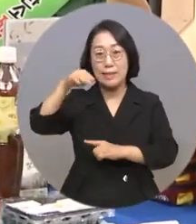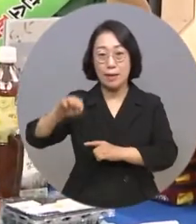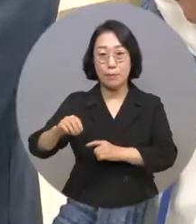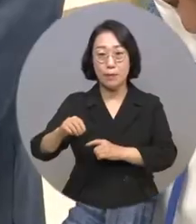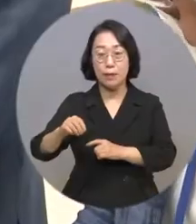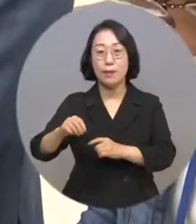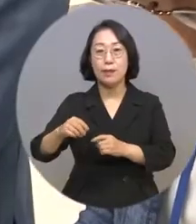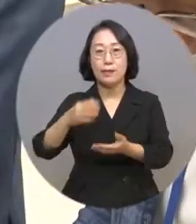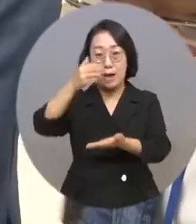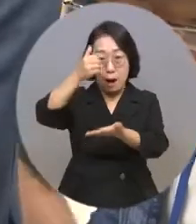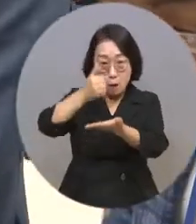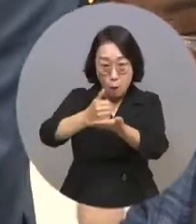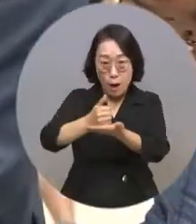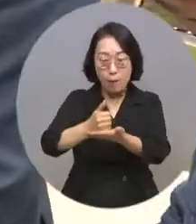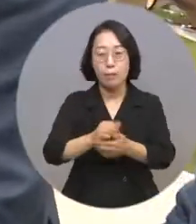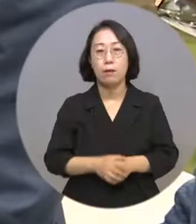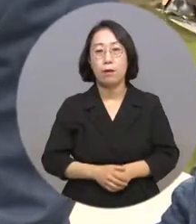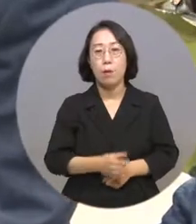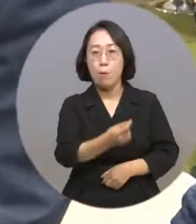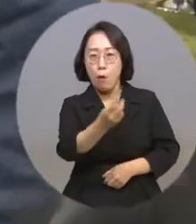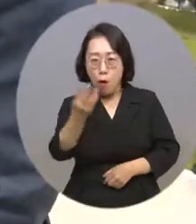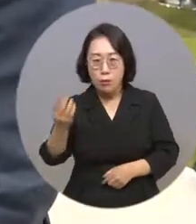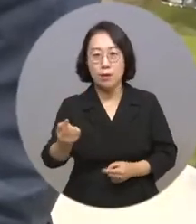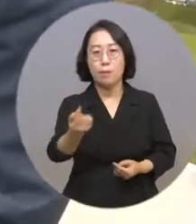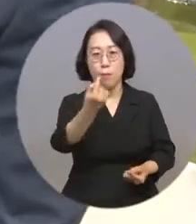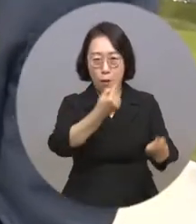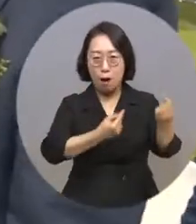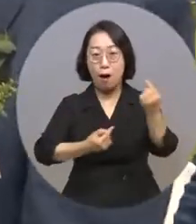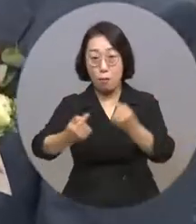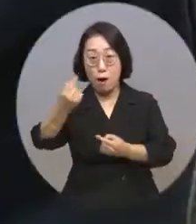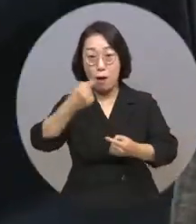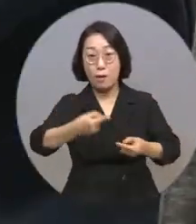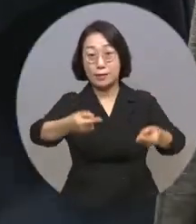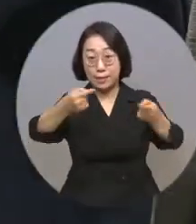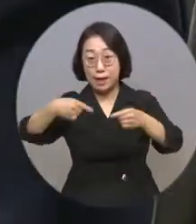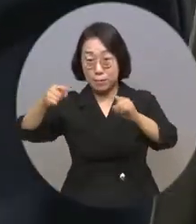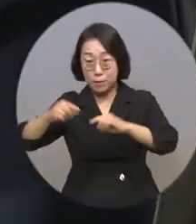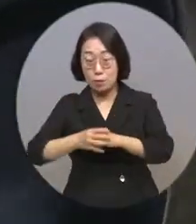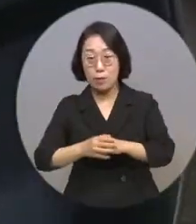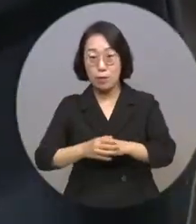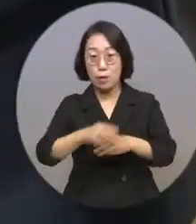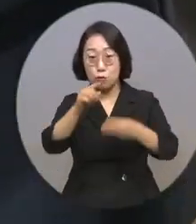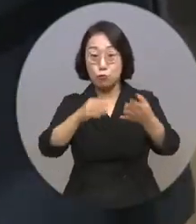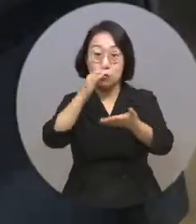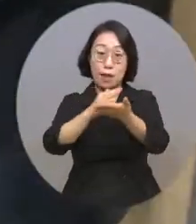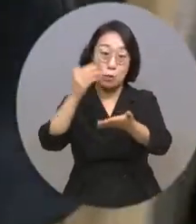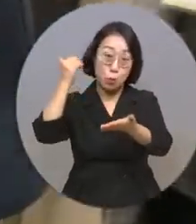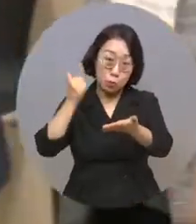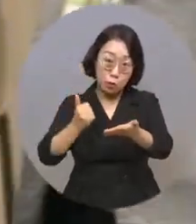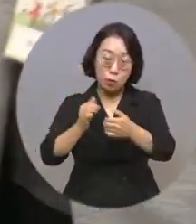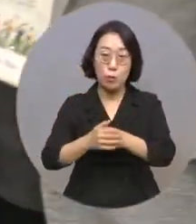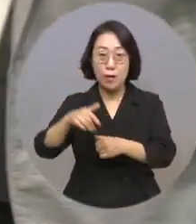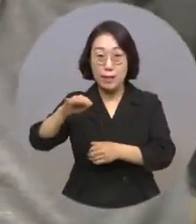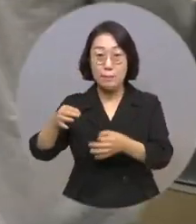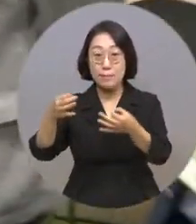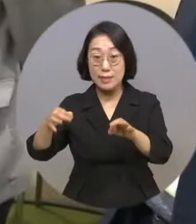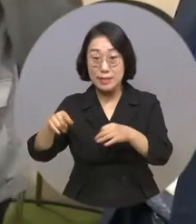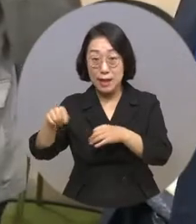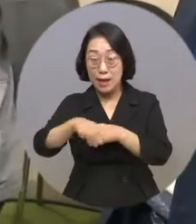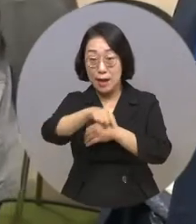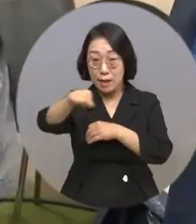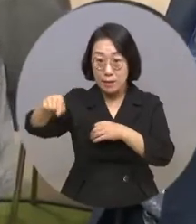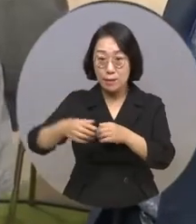장관, 정황근 농림축산식품부 장관 등이 참석했고 이날 윤 대통령과 김 지사는 전북도와